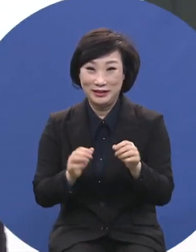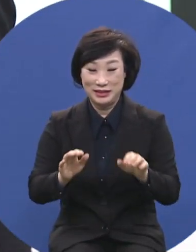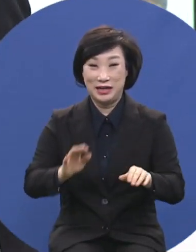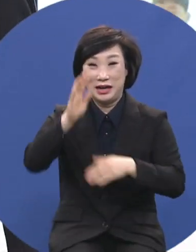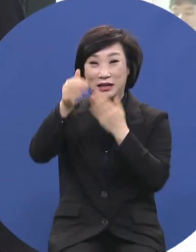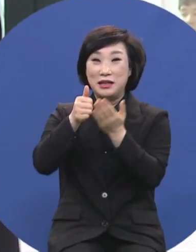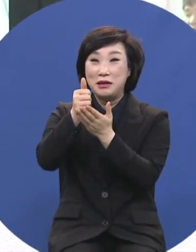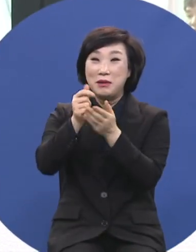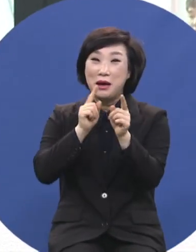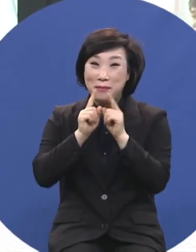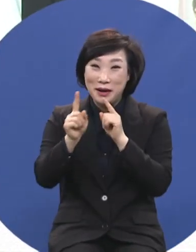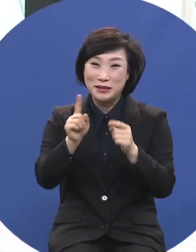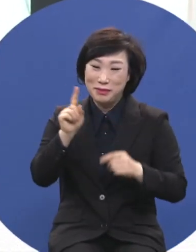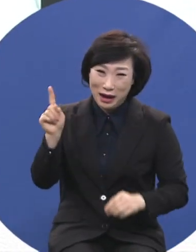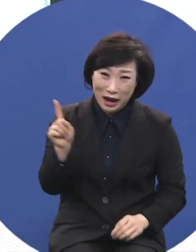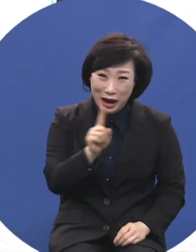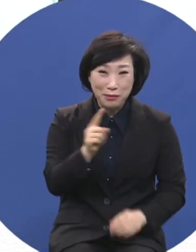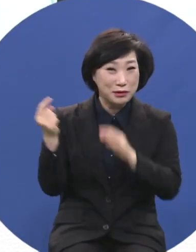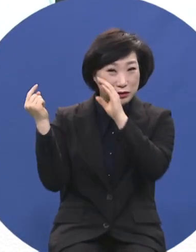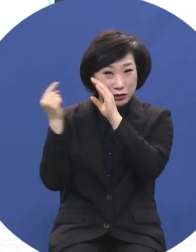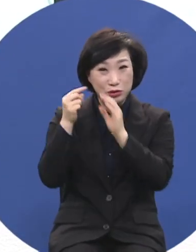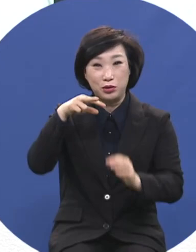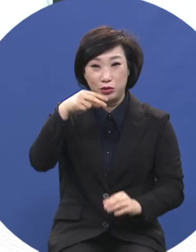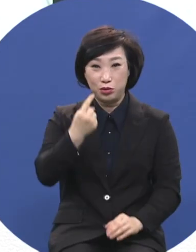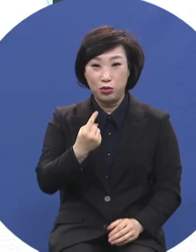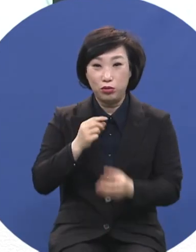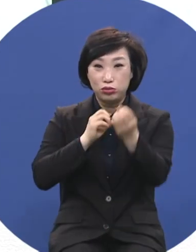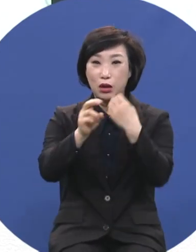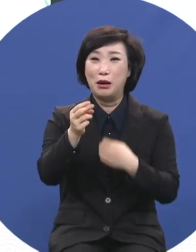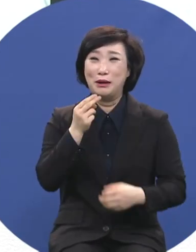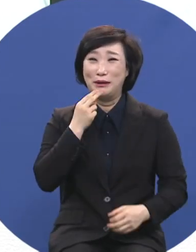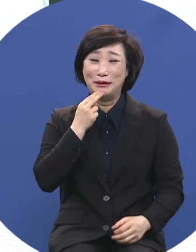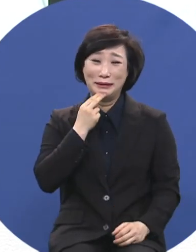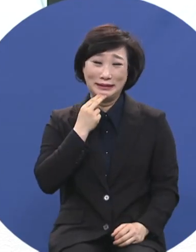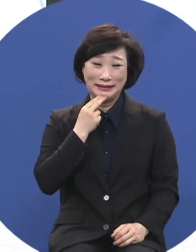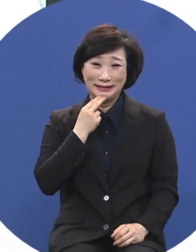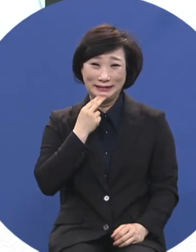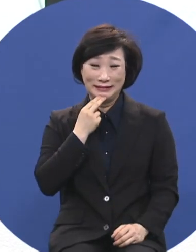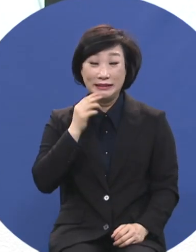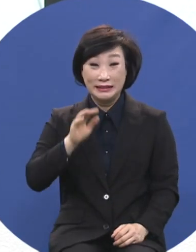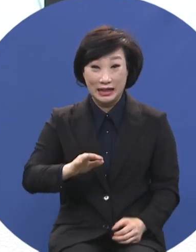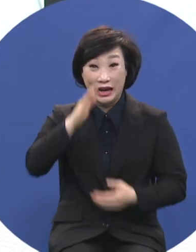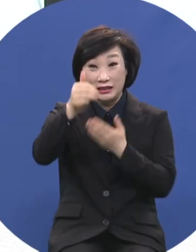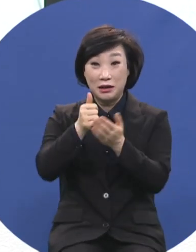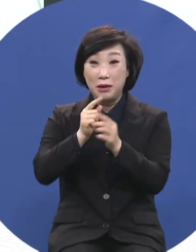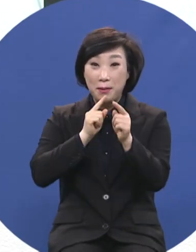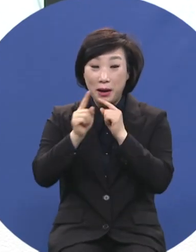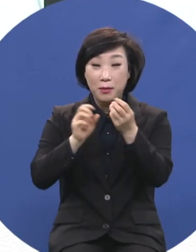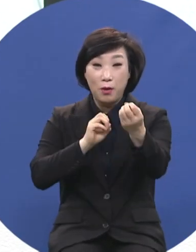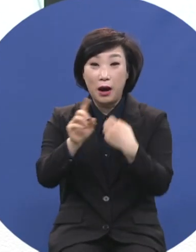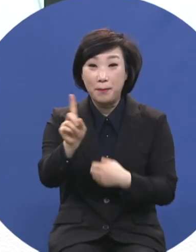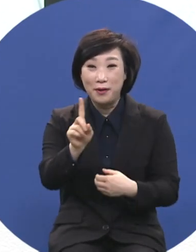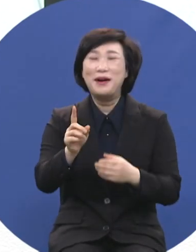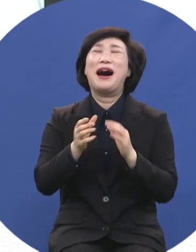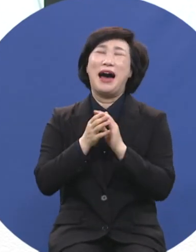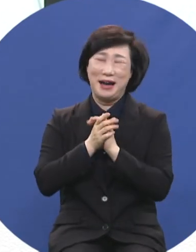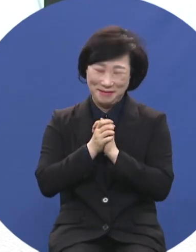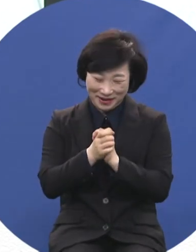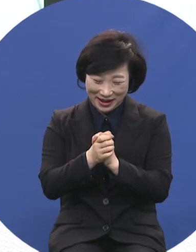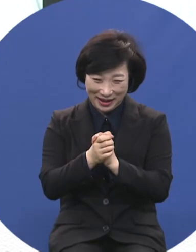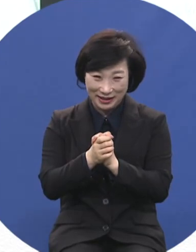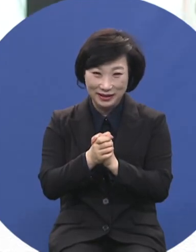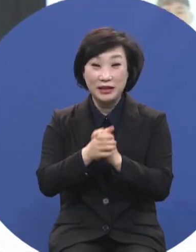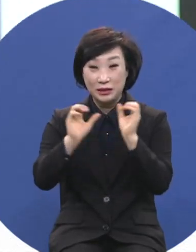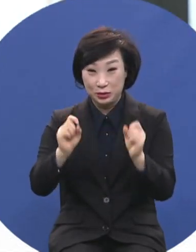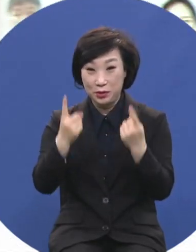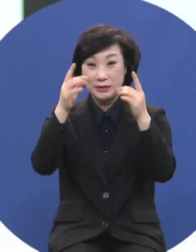하나님 말씀을 아무리 들어도 화답이 없어. 하나님 말씀의 화답은 아멘과